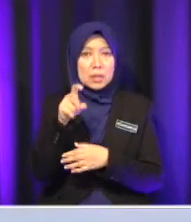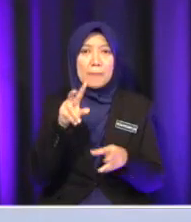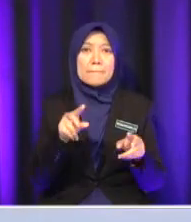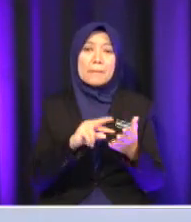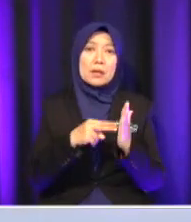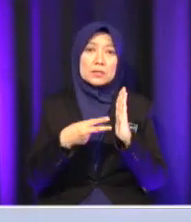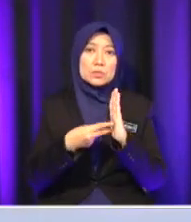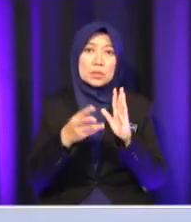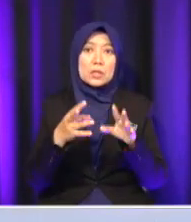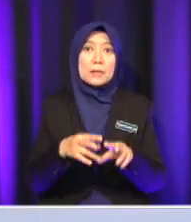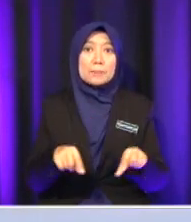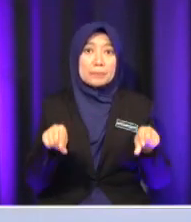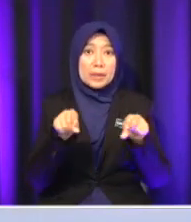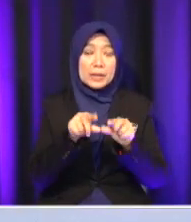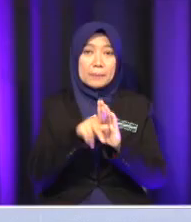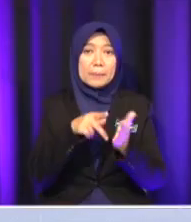pembayaran